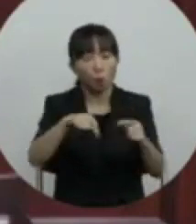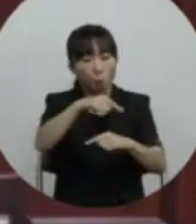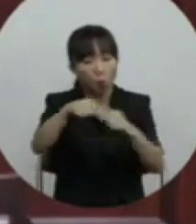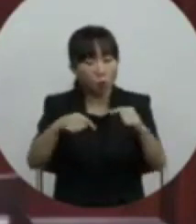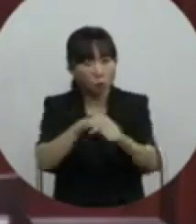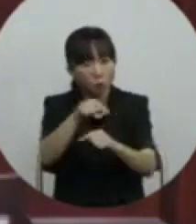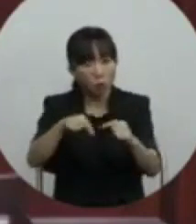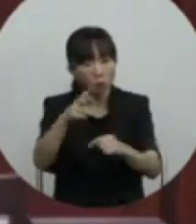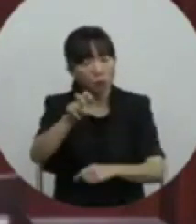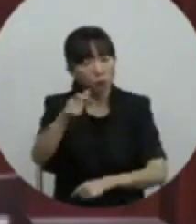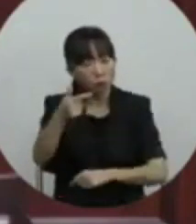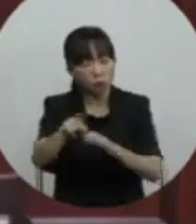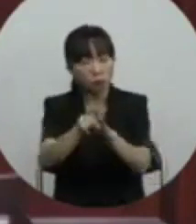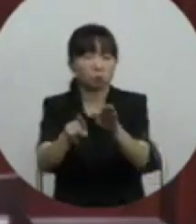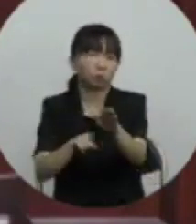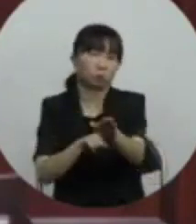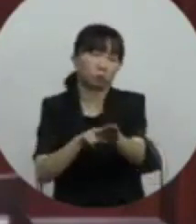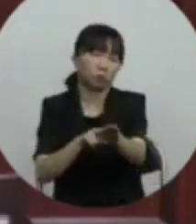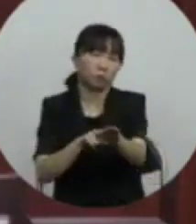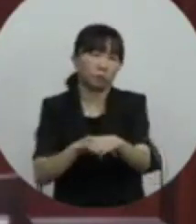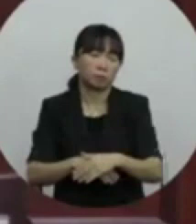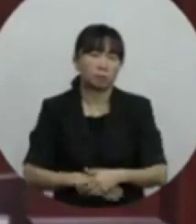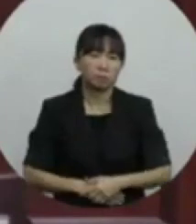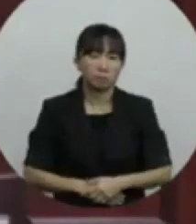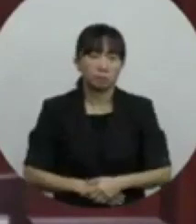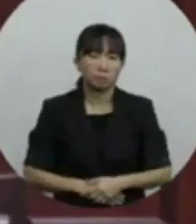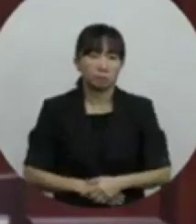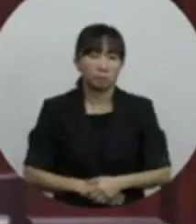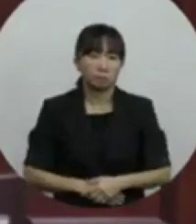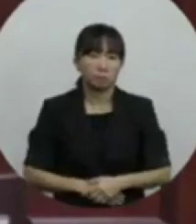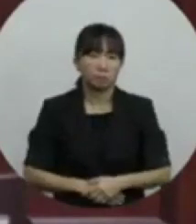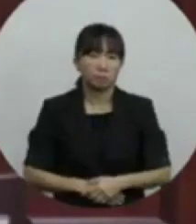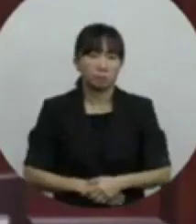비해 한참이나 뒤지고 있는 것입니다.